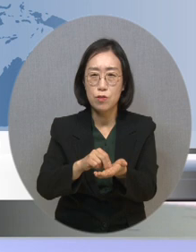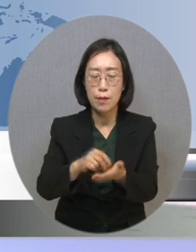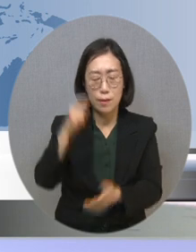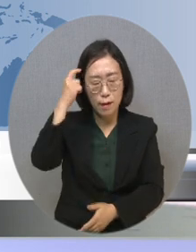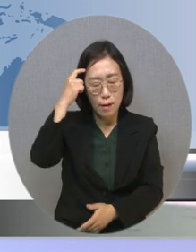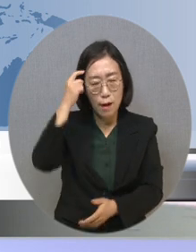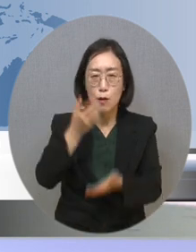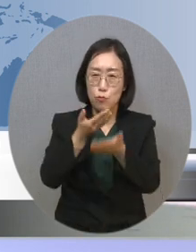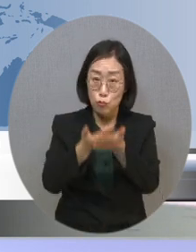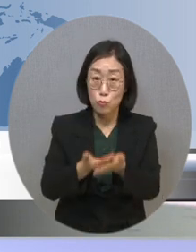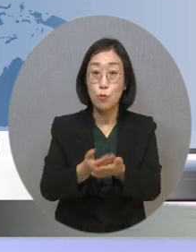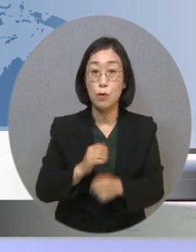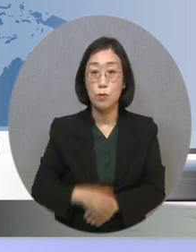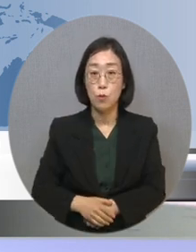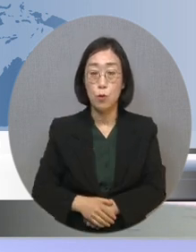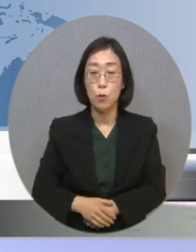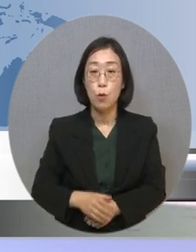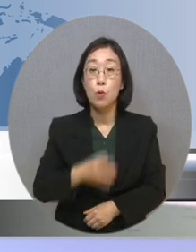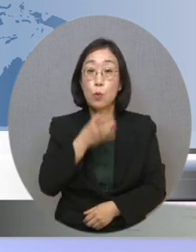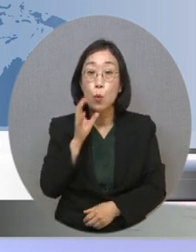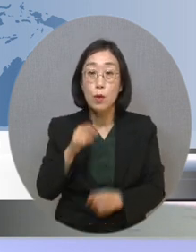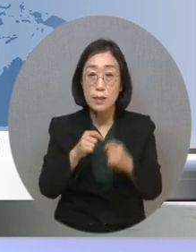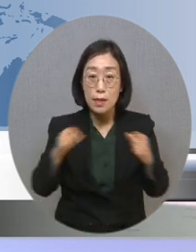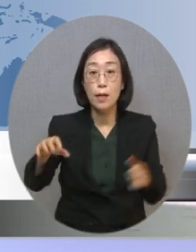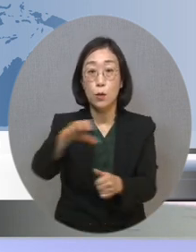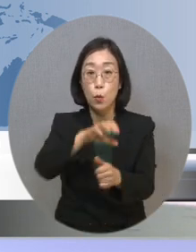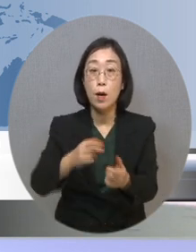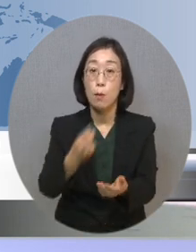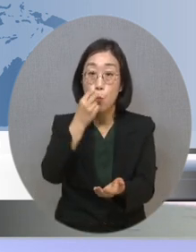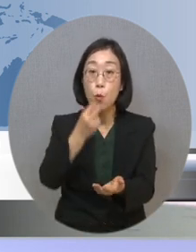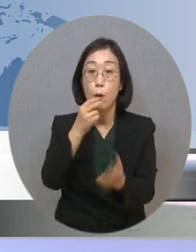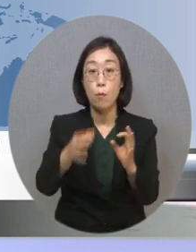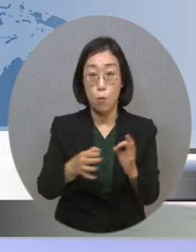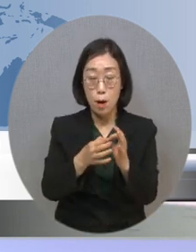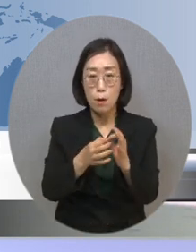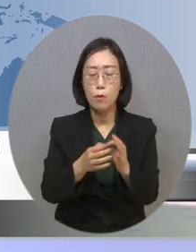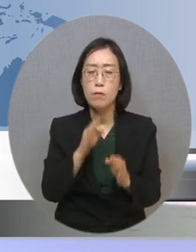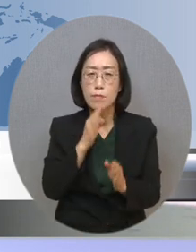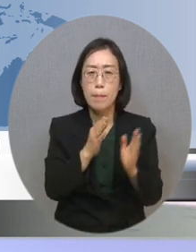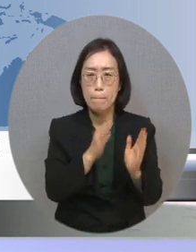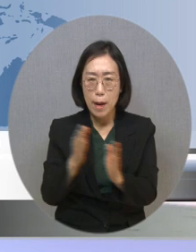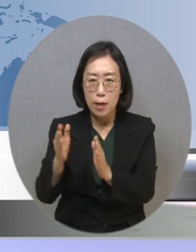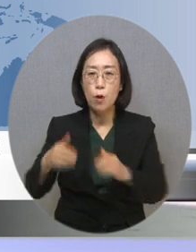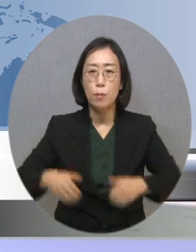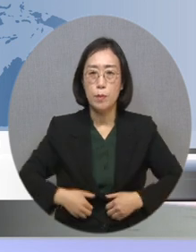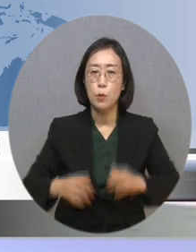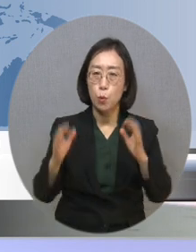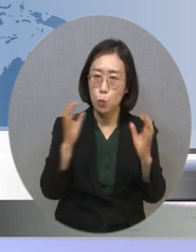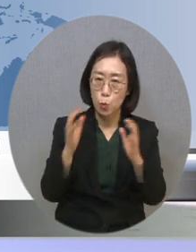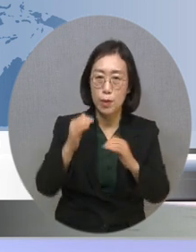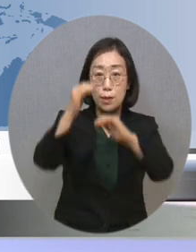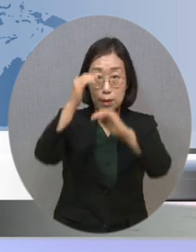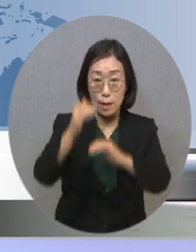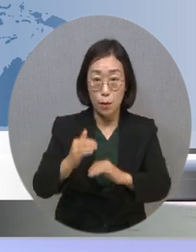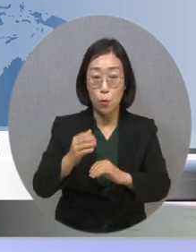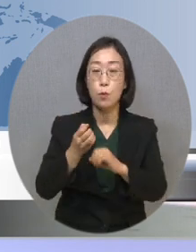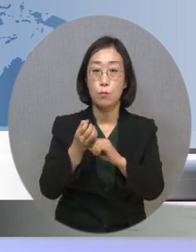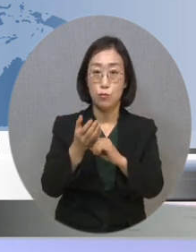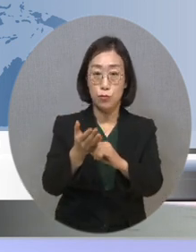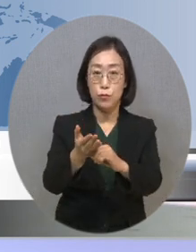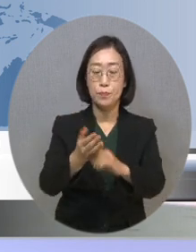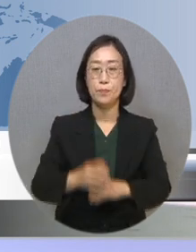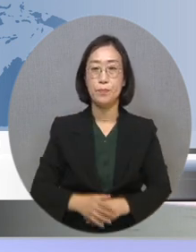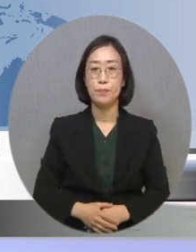상황에서 노인 장기 요양 보험 제도에 대한 현실적인 대책 마련을 위한 논의가 이루어졌습니다 김은별